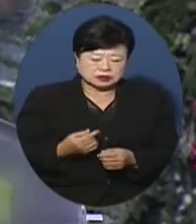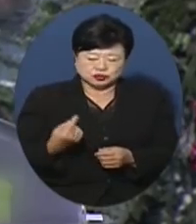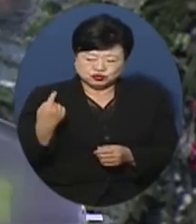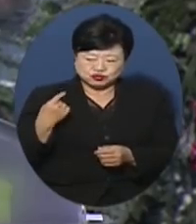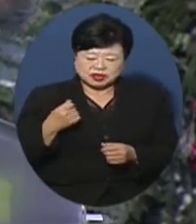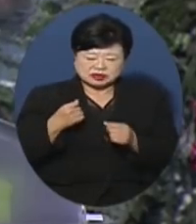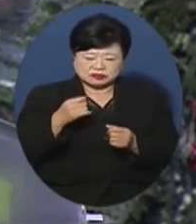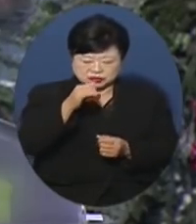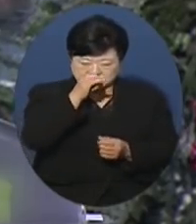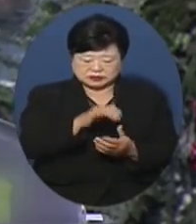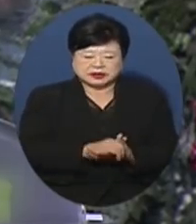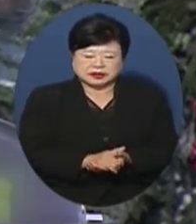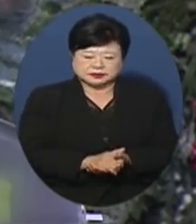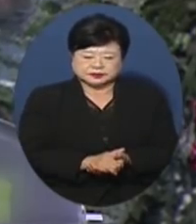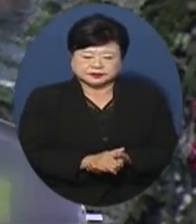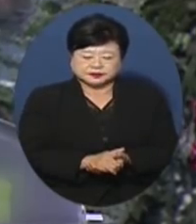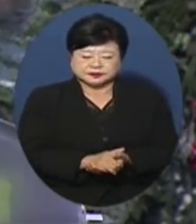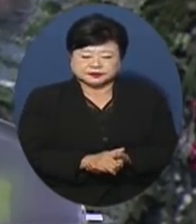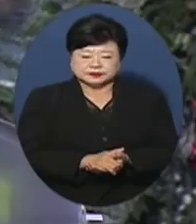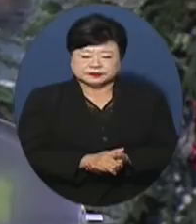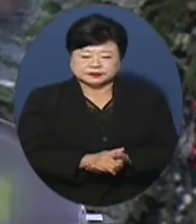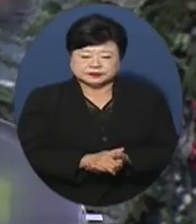세력인 것입니다.